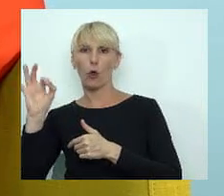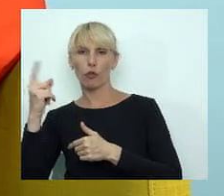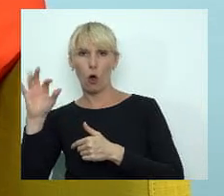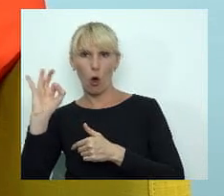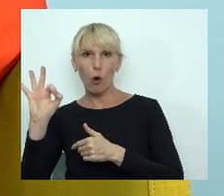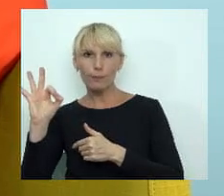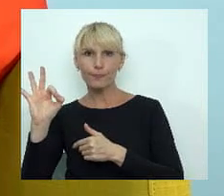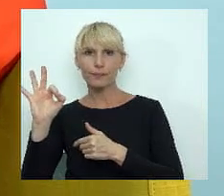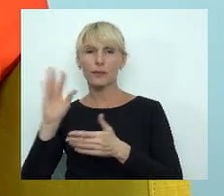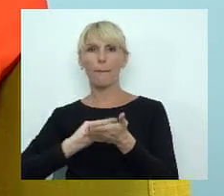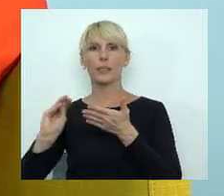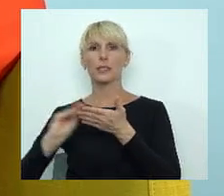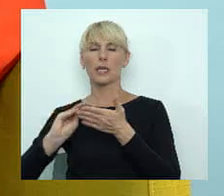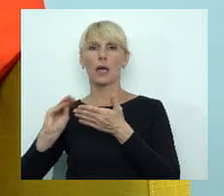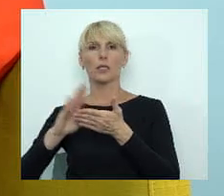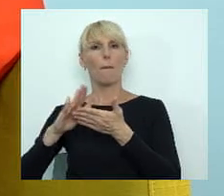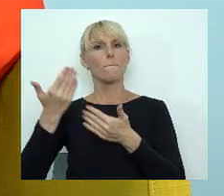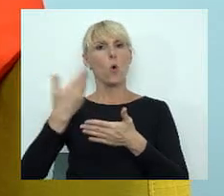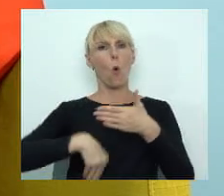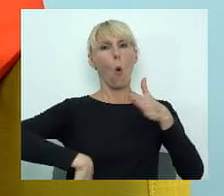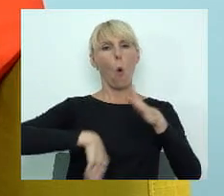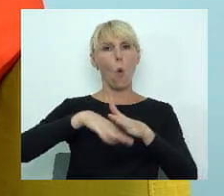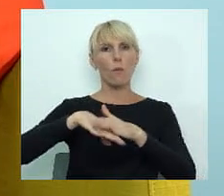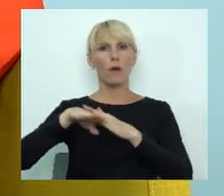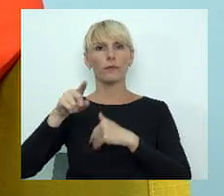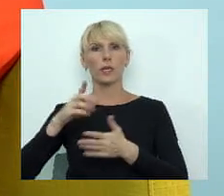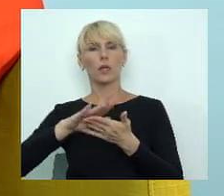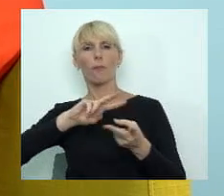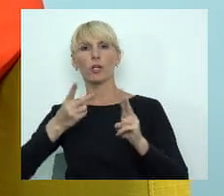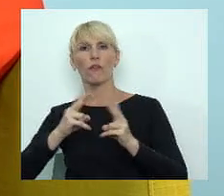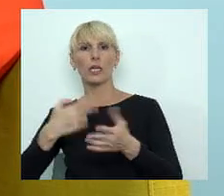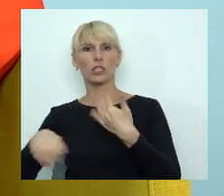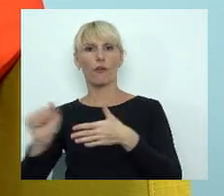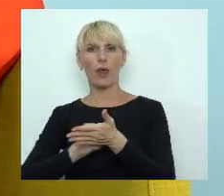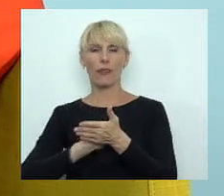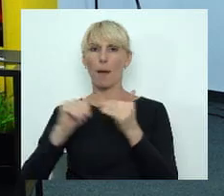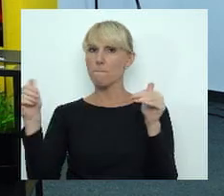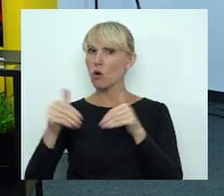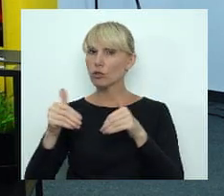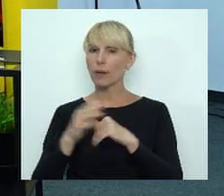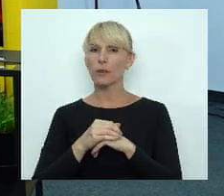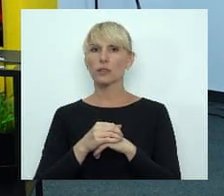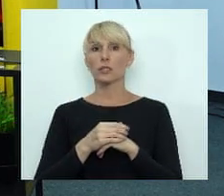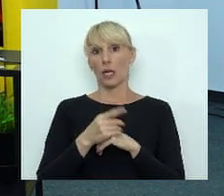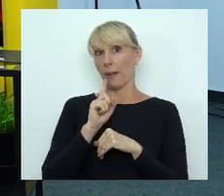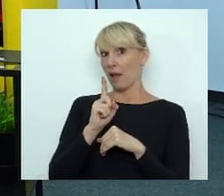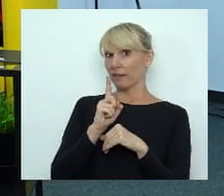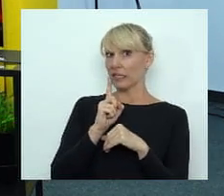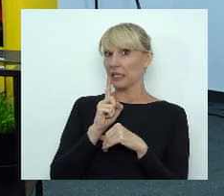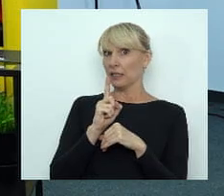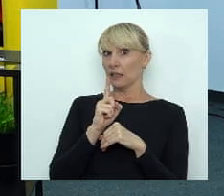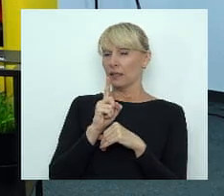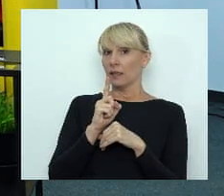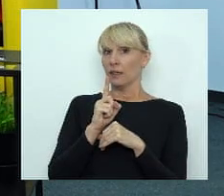RODO, że z jednej strony mamy pewne uprawnienia dotyczące okoliczności przetwarzania danych. Czyli ja mogę spytać... Czyli jest jakieś obostrzenie, tak? Tak. Jakie